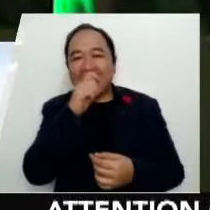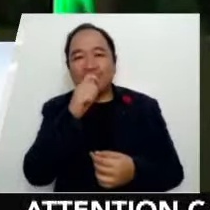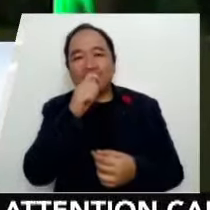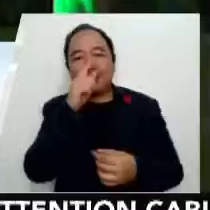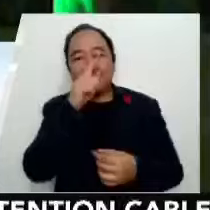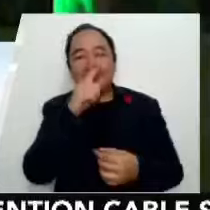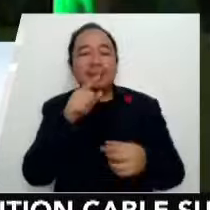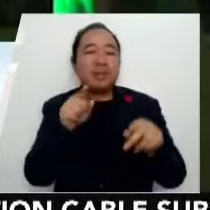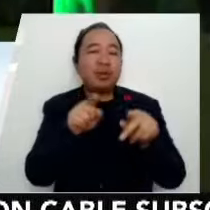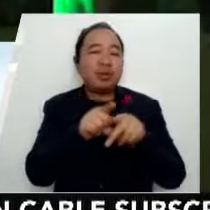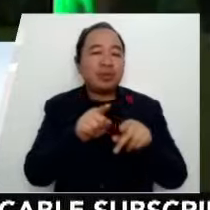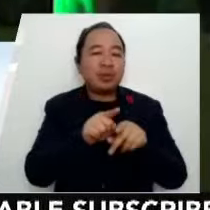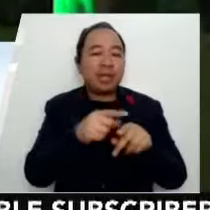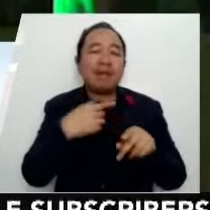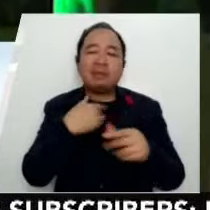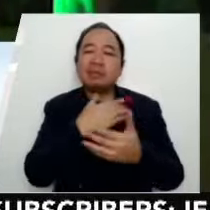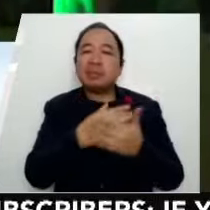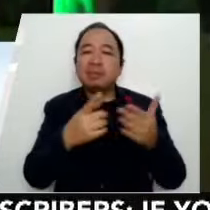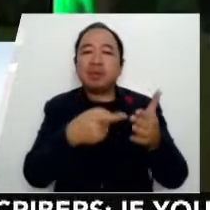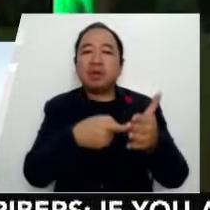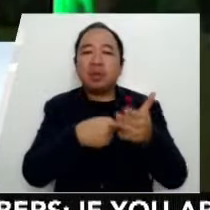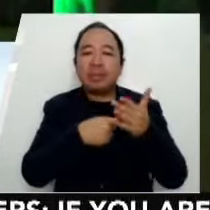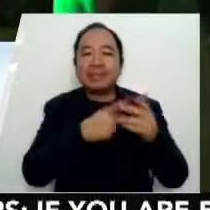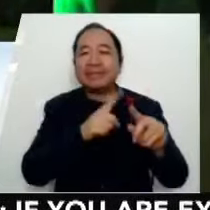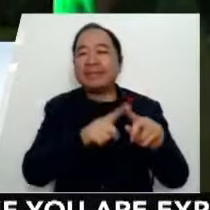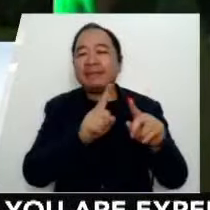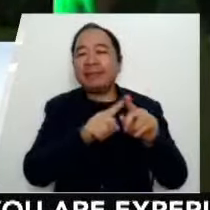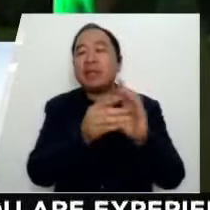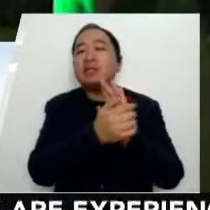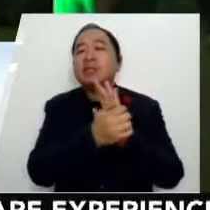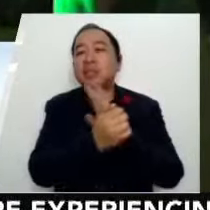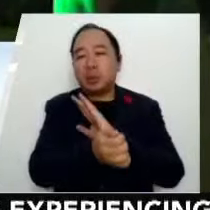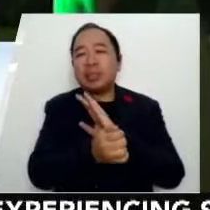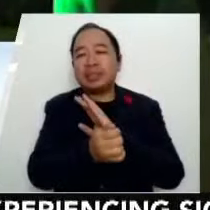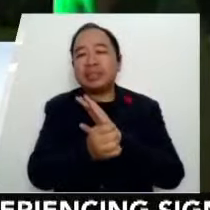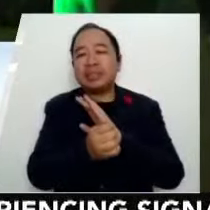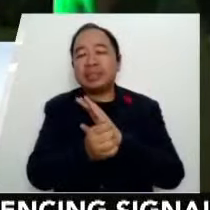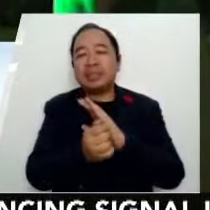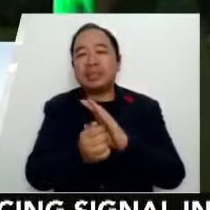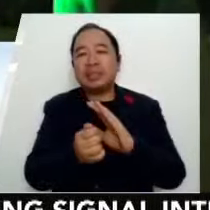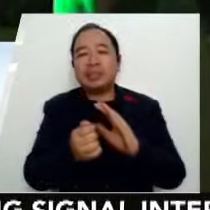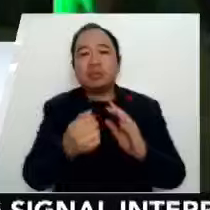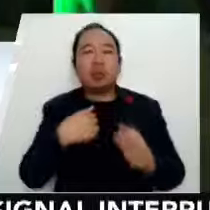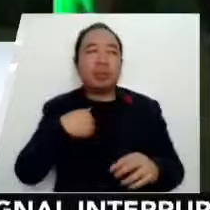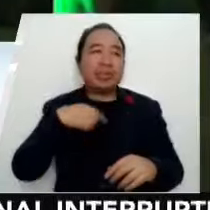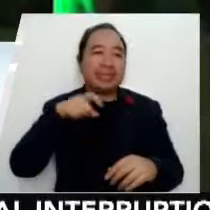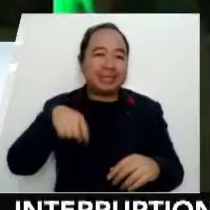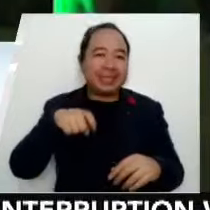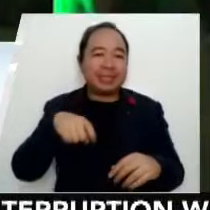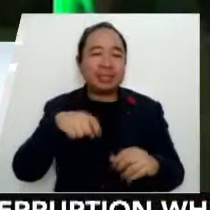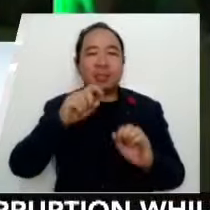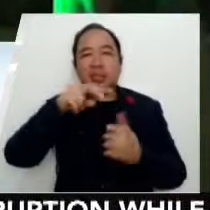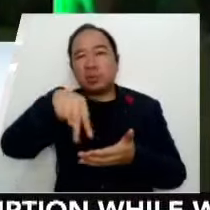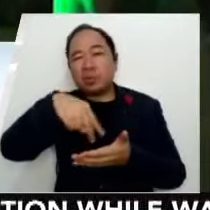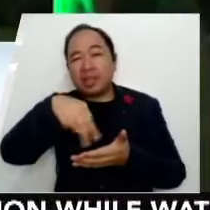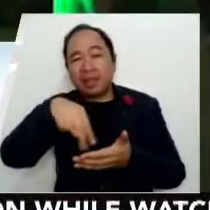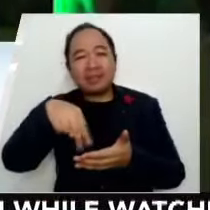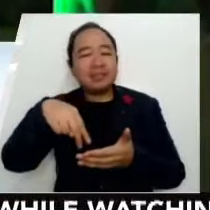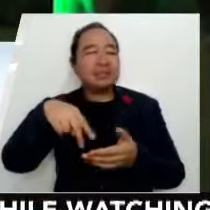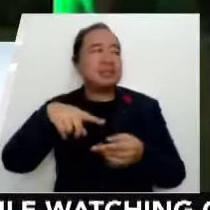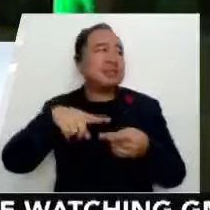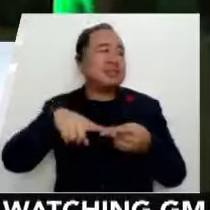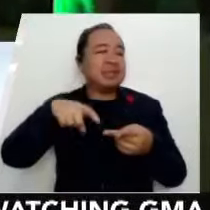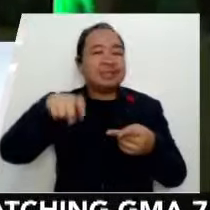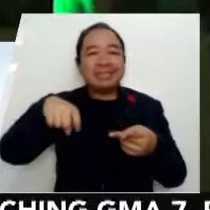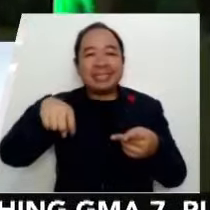nire-require sila na iba't ibang skills pa from me Uh I need to be able to dance Uh I need to be able